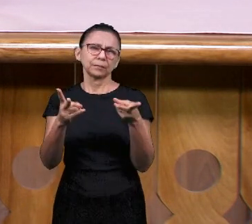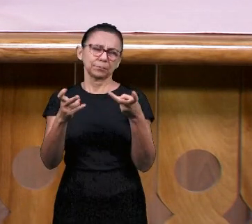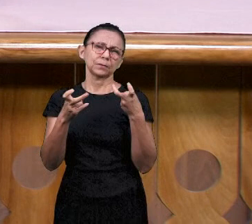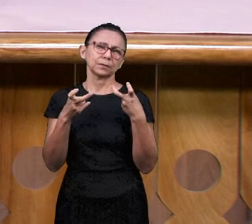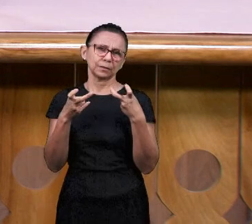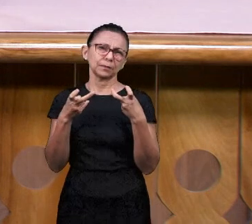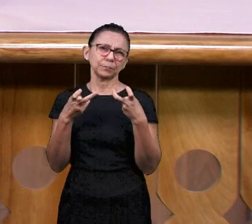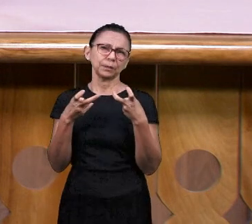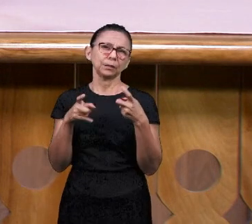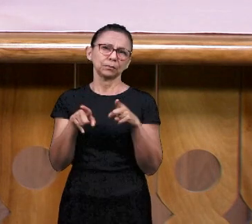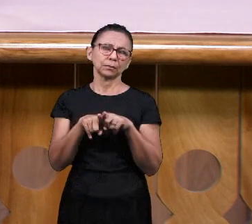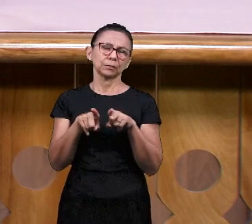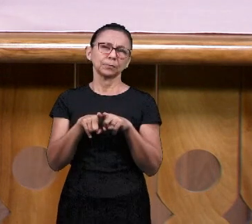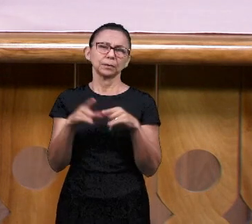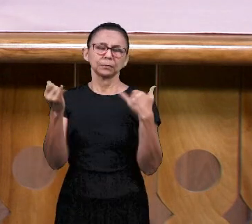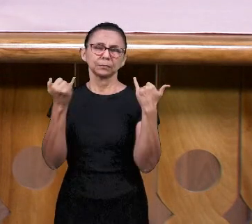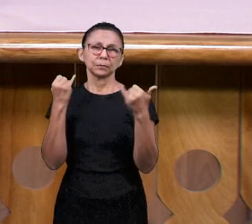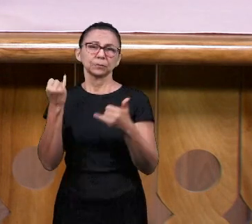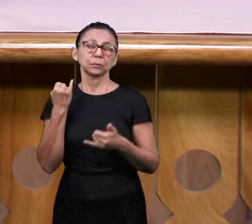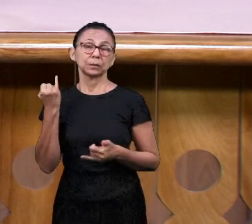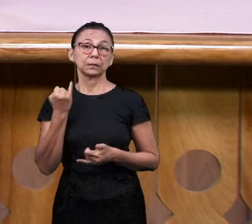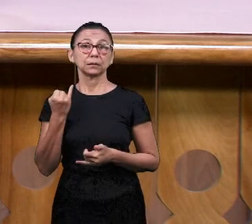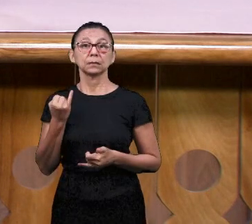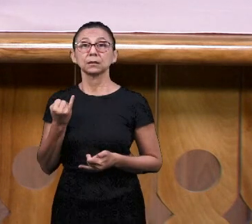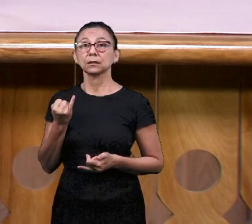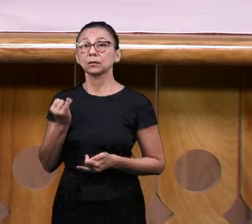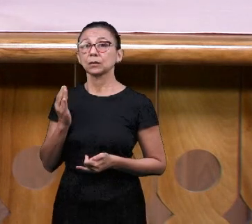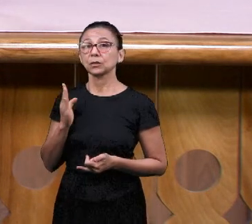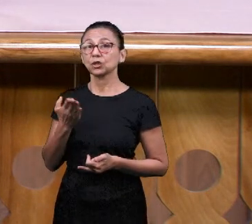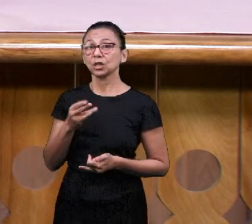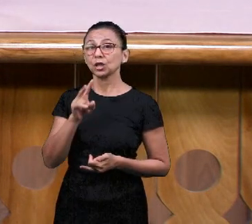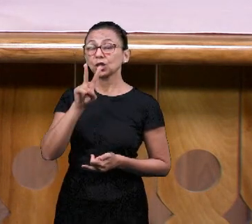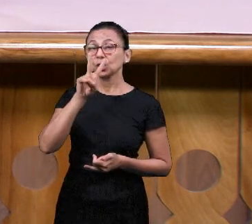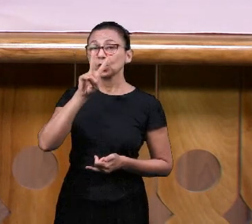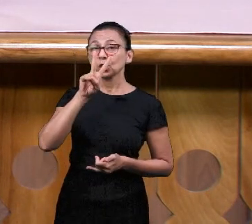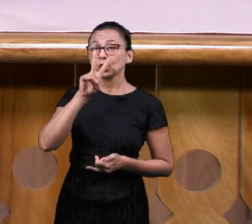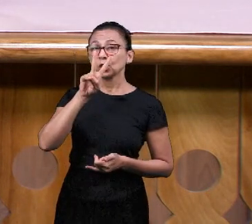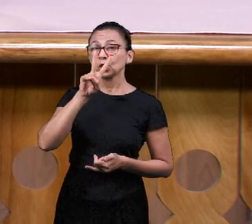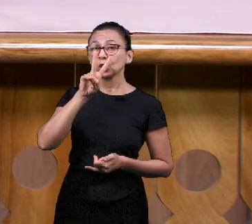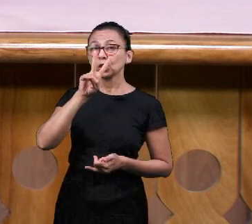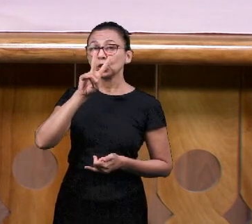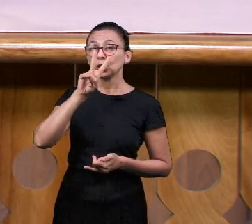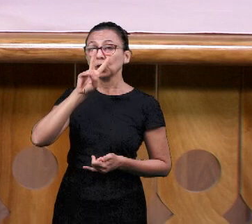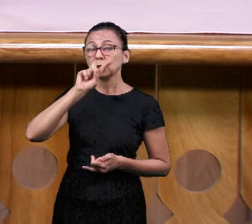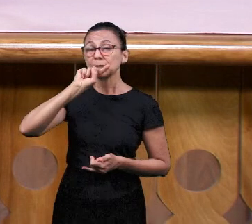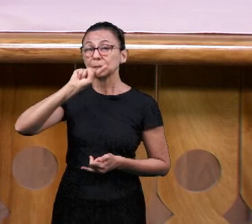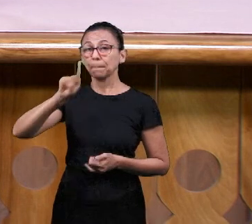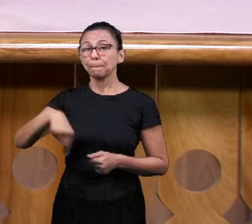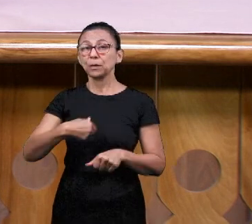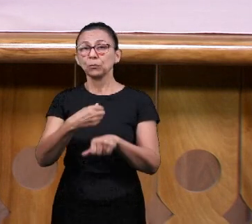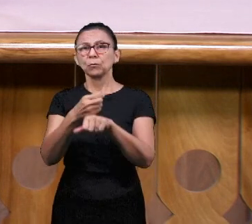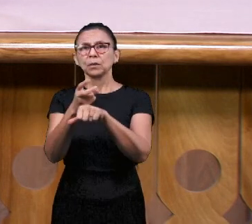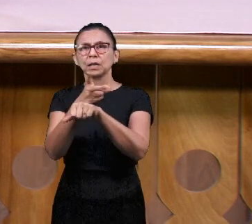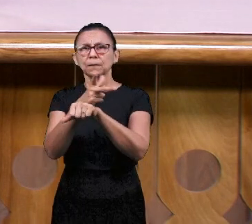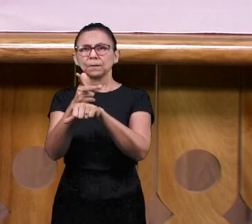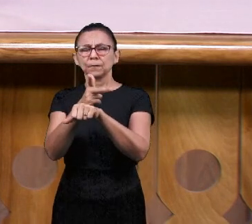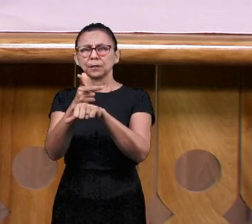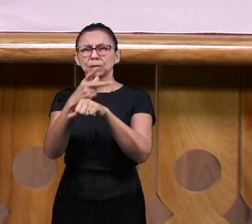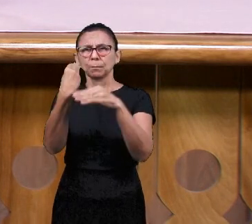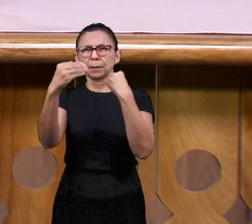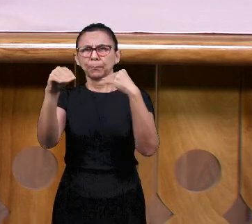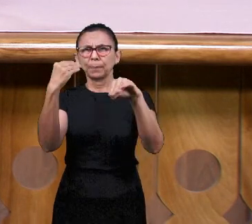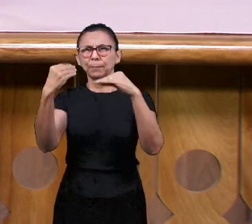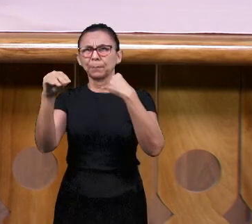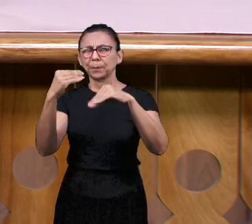aperçus. D'ailleurs, c'est une information importante qu'on a déjà dépassé 2000 vidéos qui ont été publiées dans